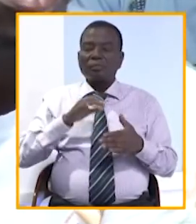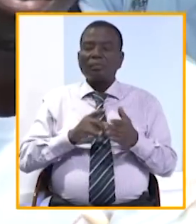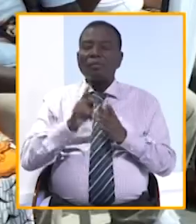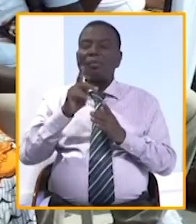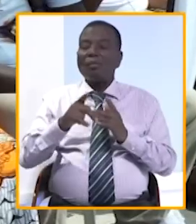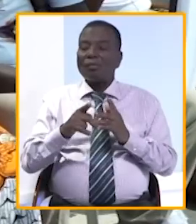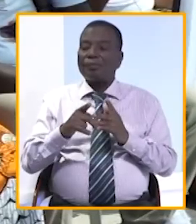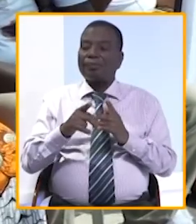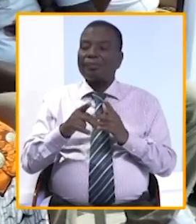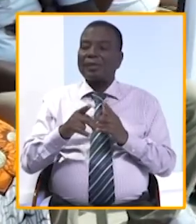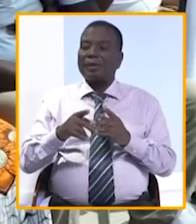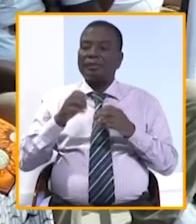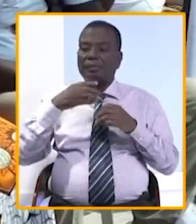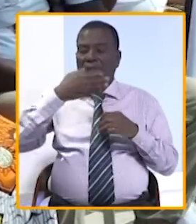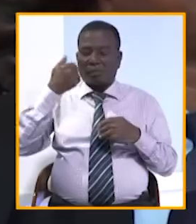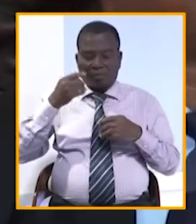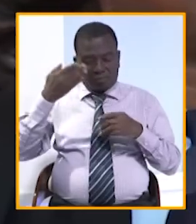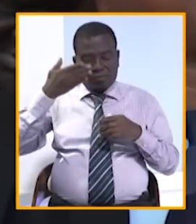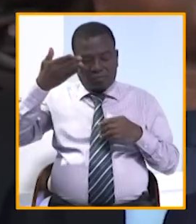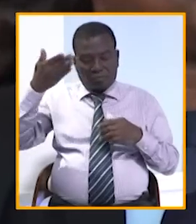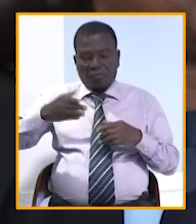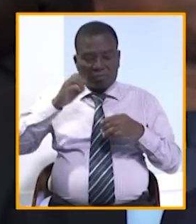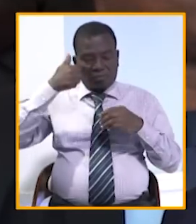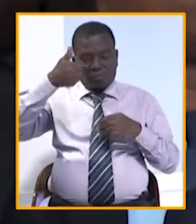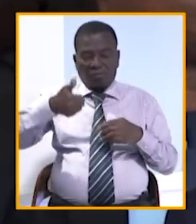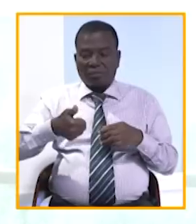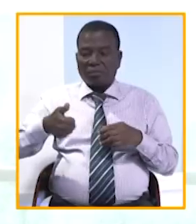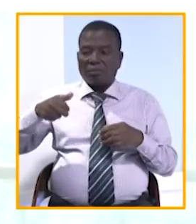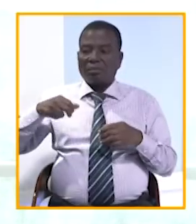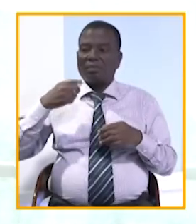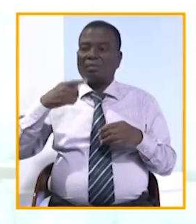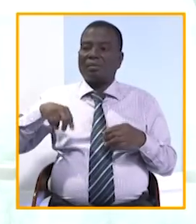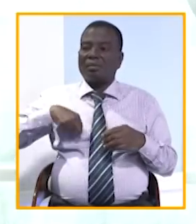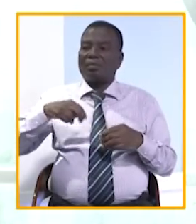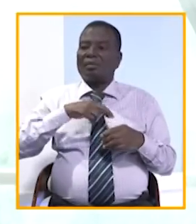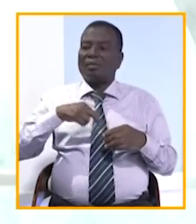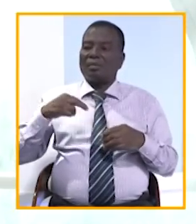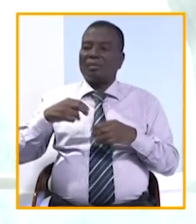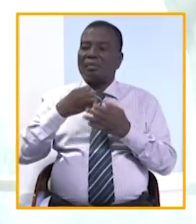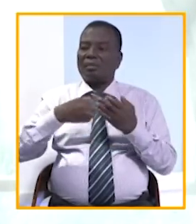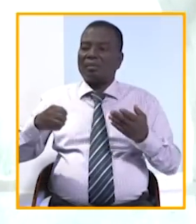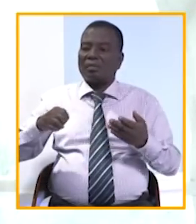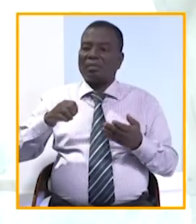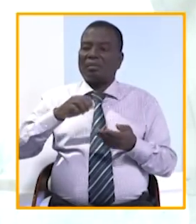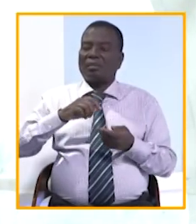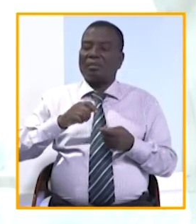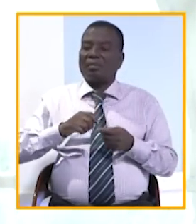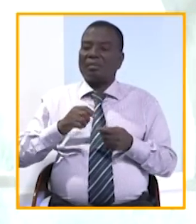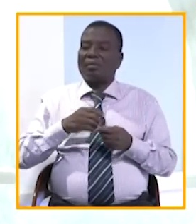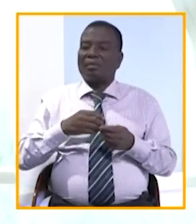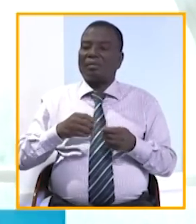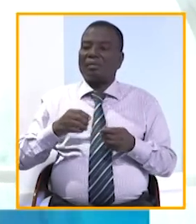projet communal de meilleures perspectives d'avenir. Nous cherchions désespérément des moyens d'entreprendre